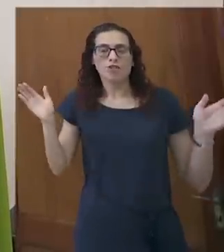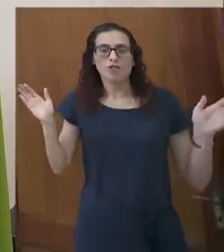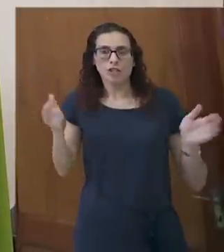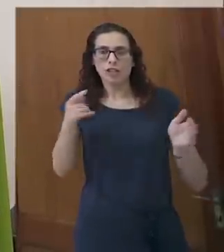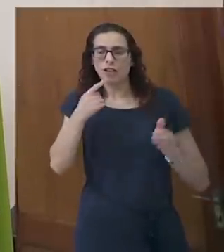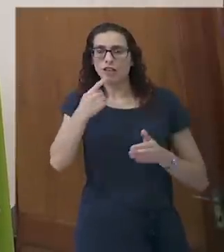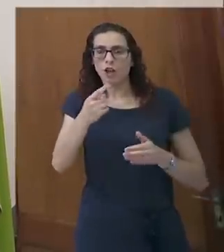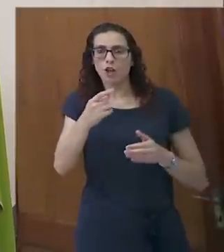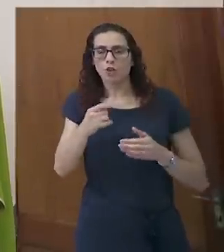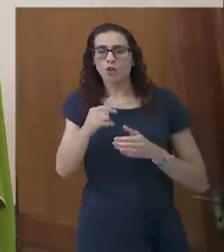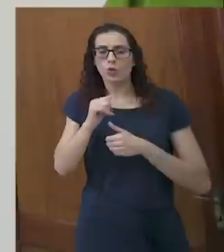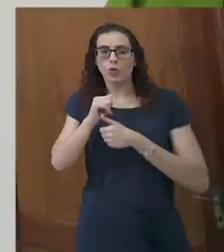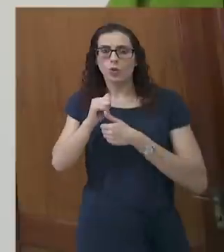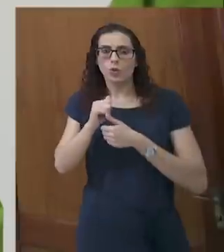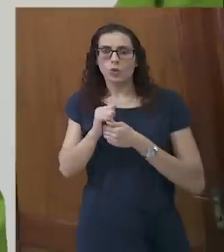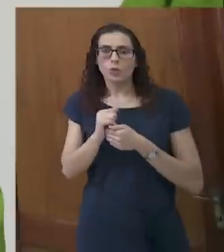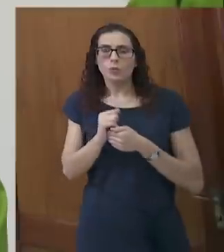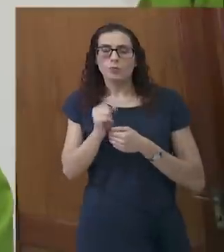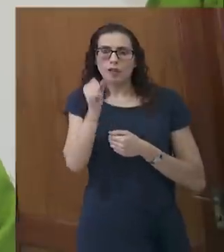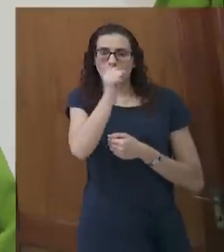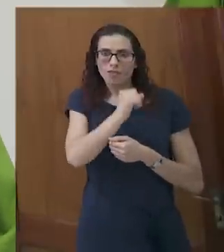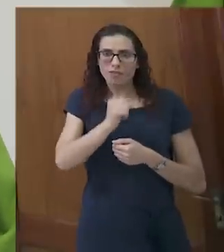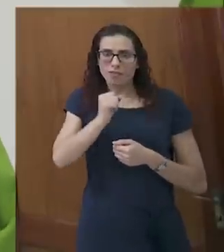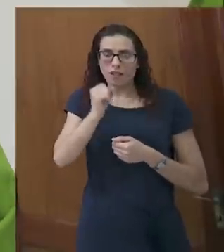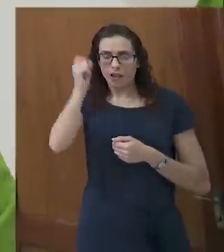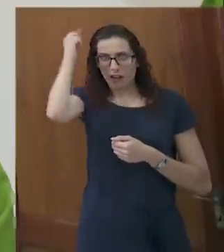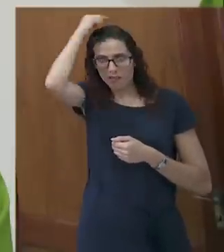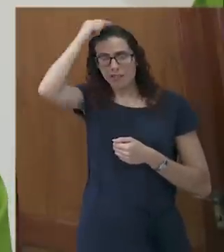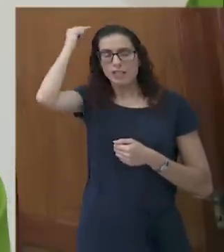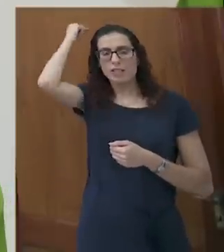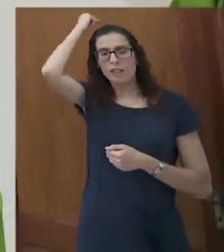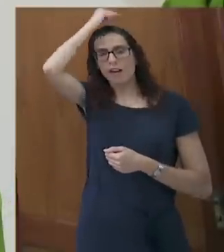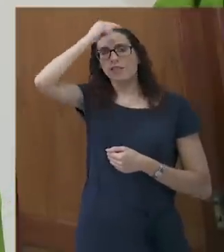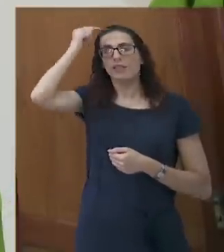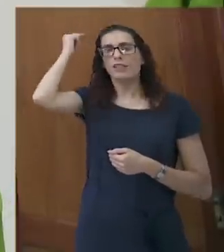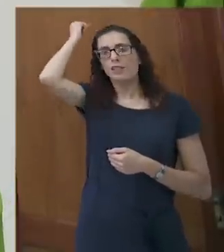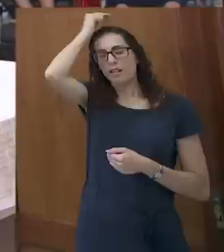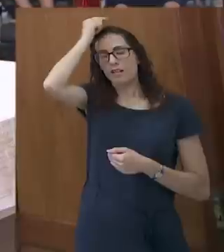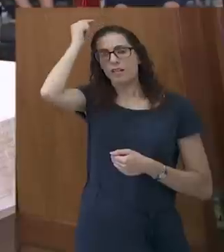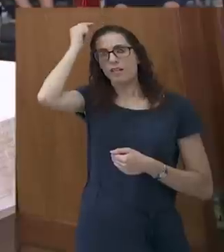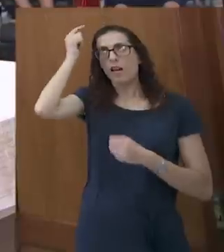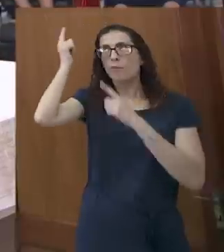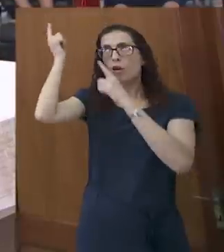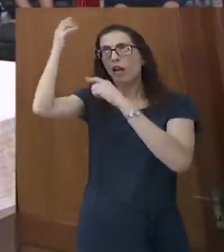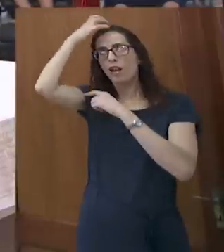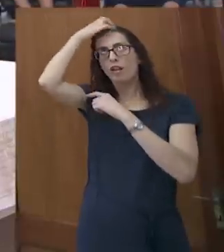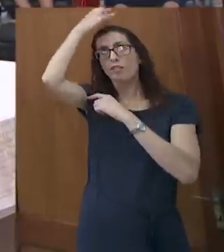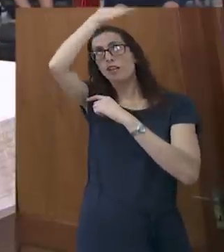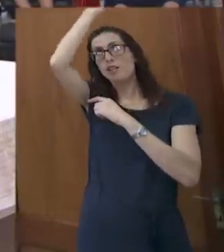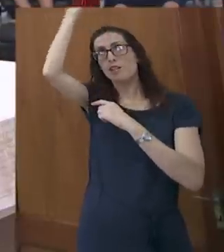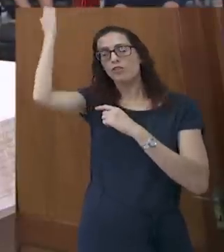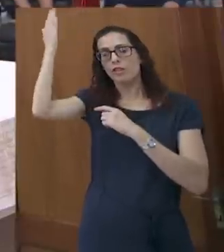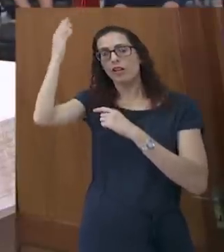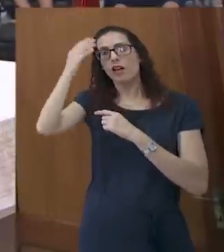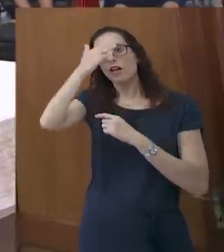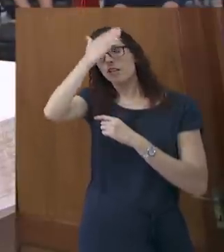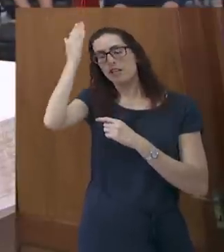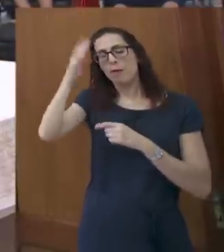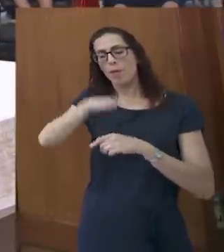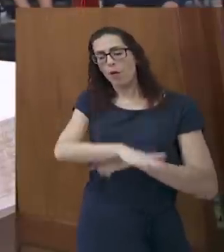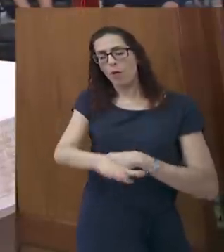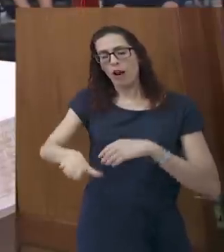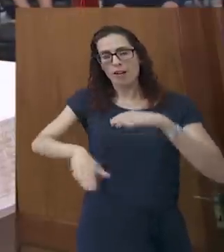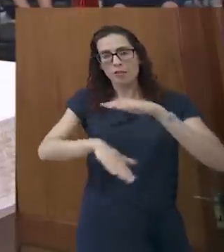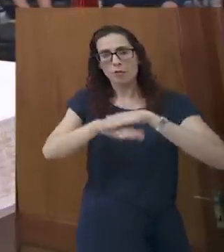tifħiru ngħidu bl-għeda qaddis, qaddis, qaddis, mulej Alla tal-iżexti, is-smewtu